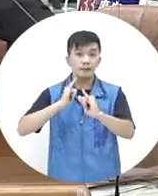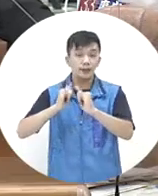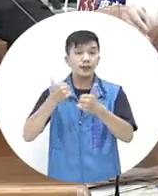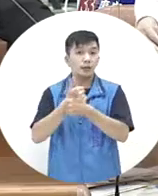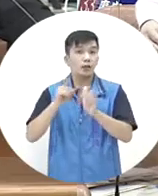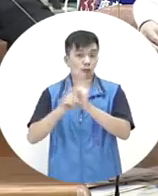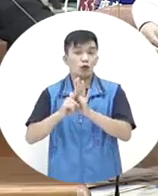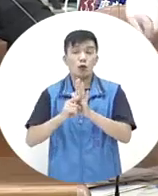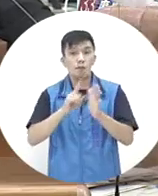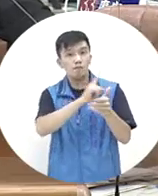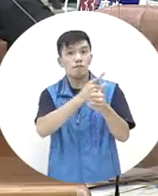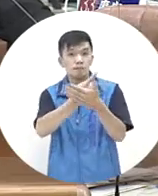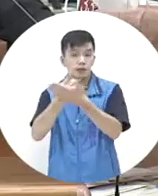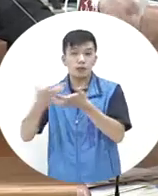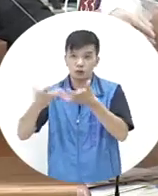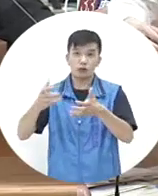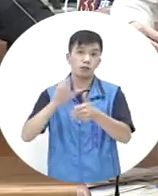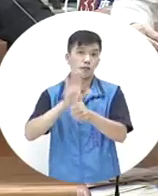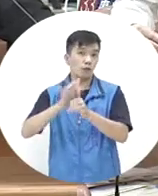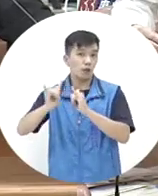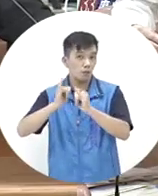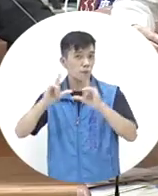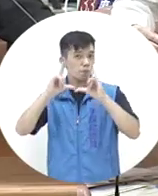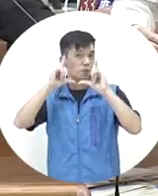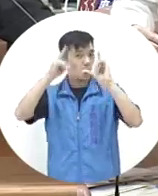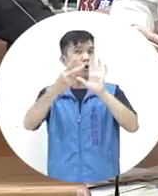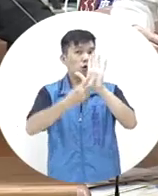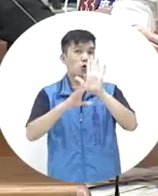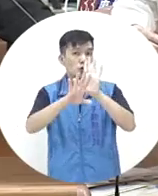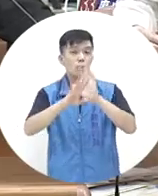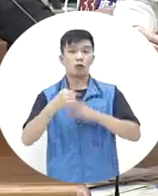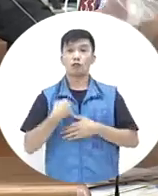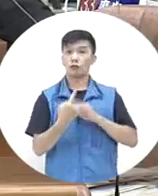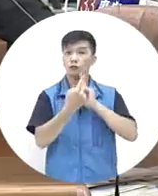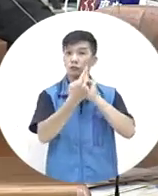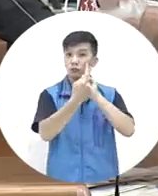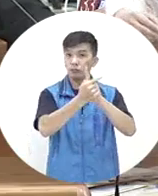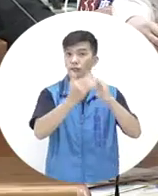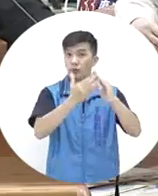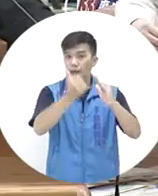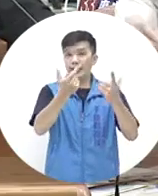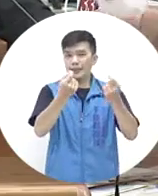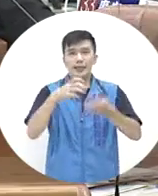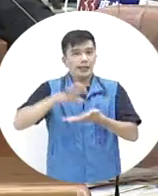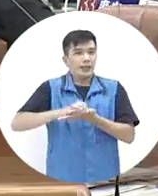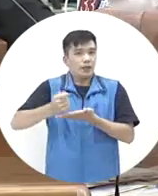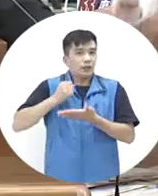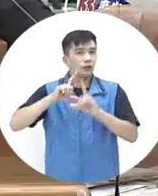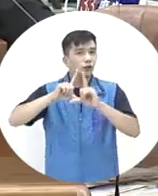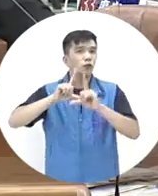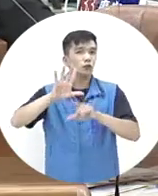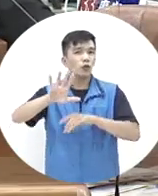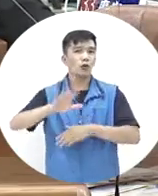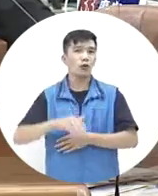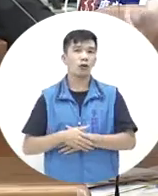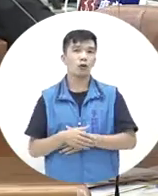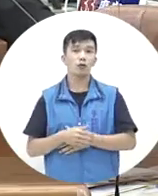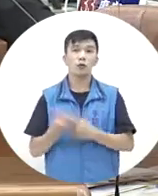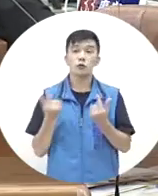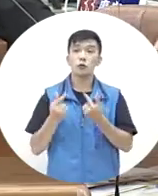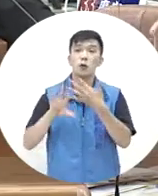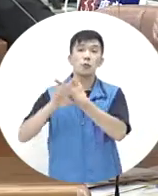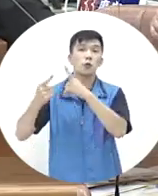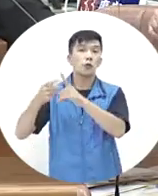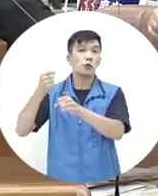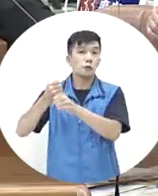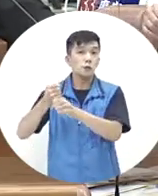为人民发声？我面对你也是一种压力耶。开玩笑，面对你也是一种压力耶。你凭什么说别人做不到，只有你做得